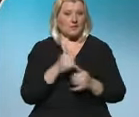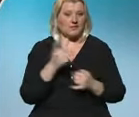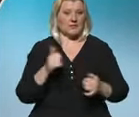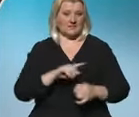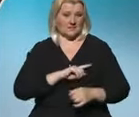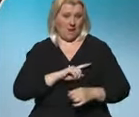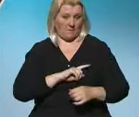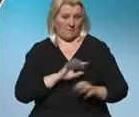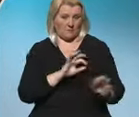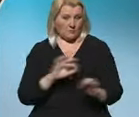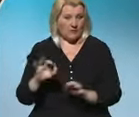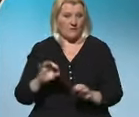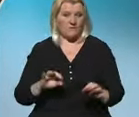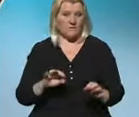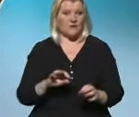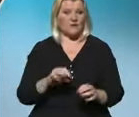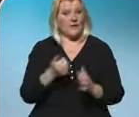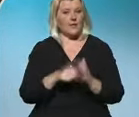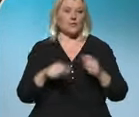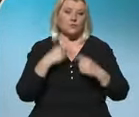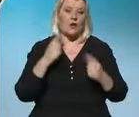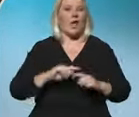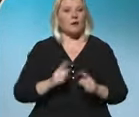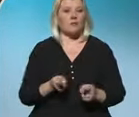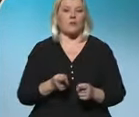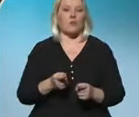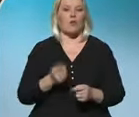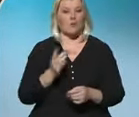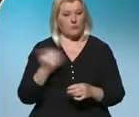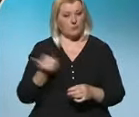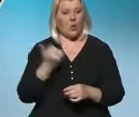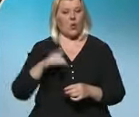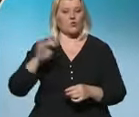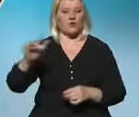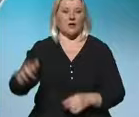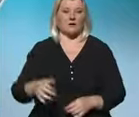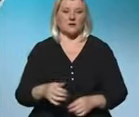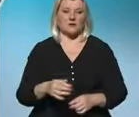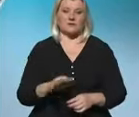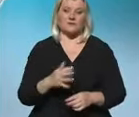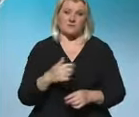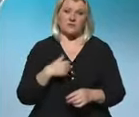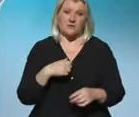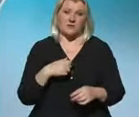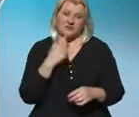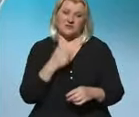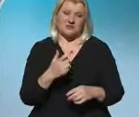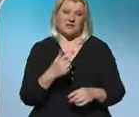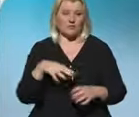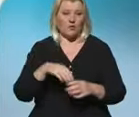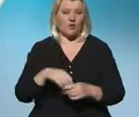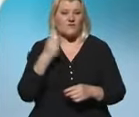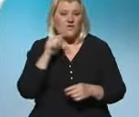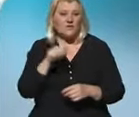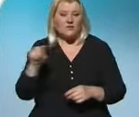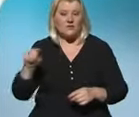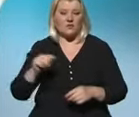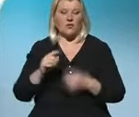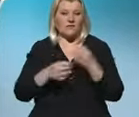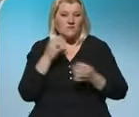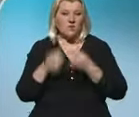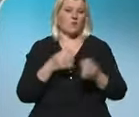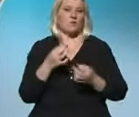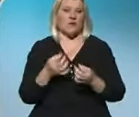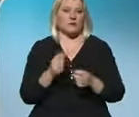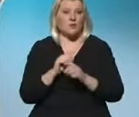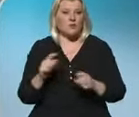chcete mít věci pod kontrolou. No, chci je mít pod kontrolou, mám je pod kontrolou, ale někdy se to teda váže s hroznou zodpovědností a s brečením doma